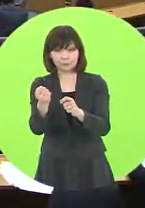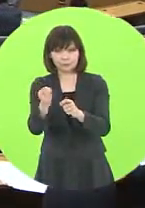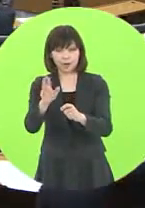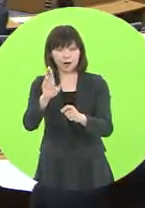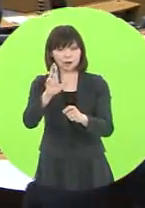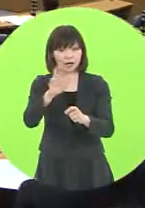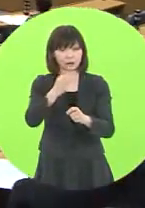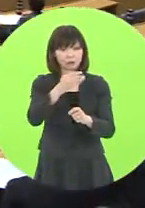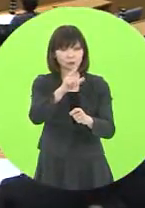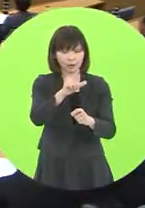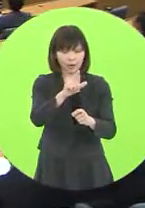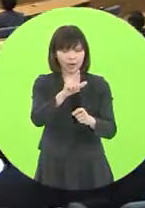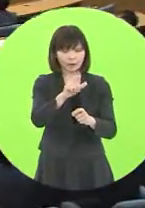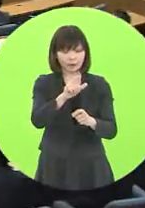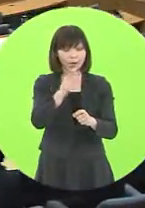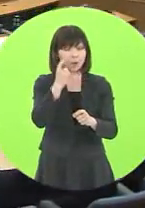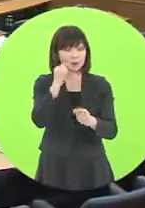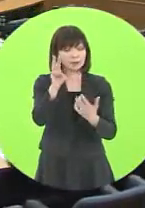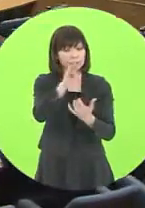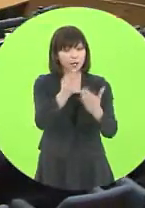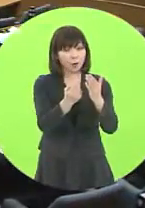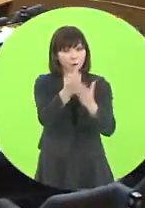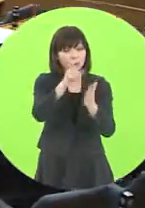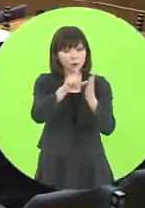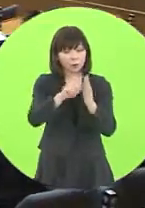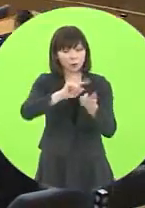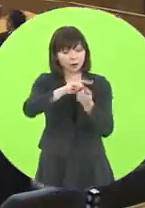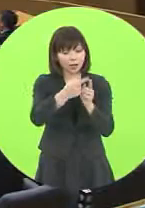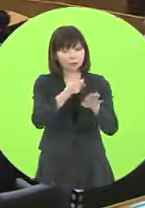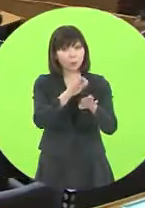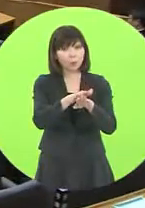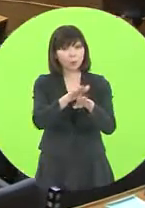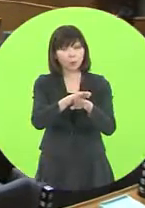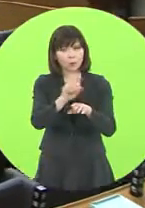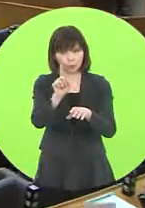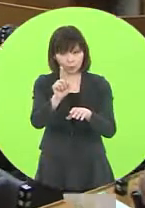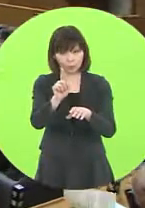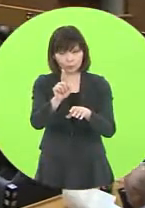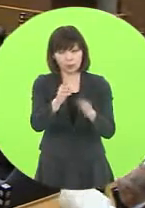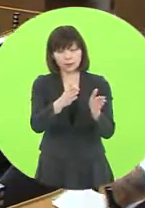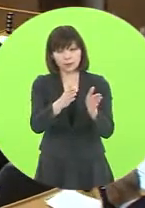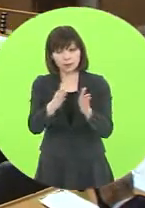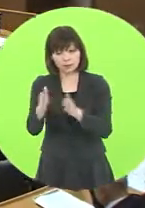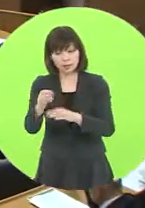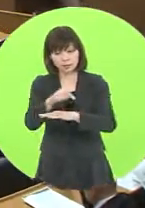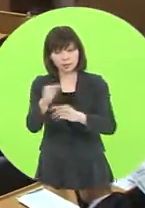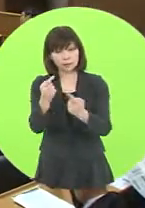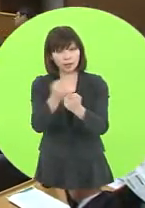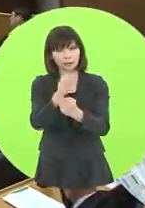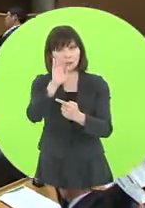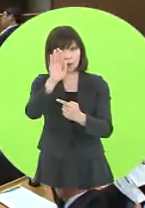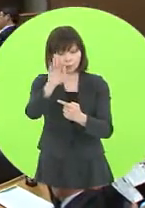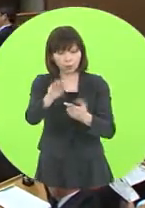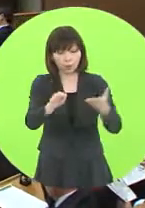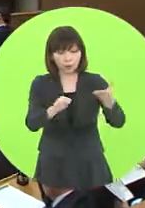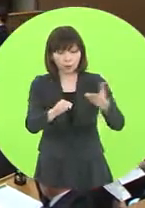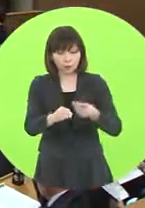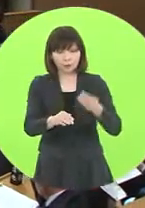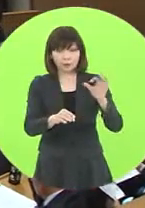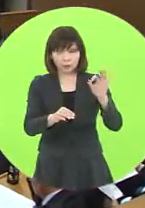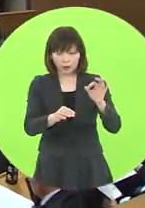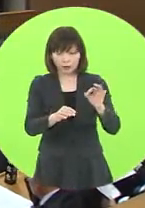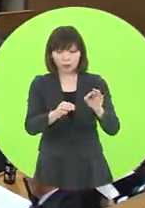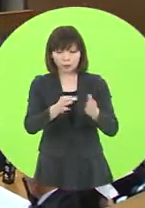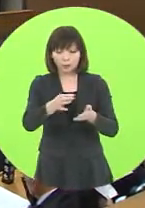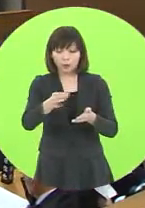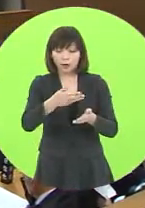JR 呉線災害時の代替効果はどうなのか、また整備計画変更後の償還計画について知